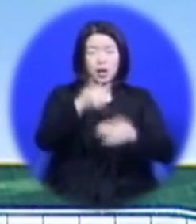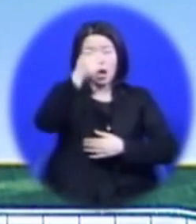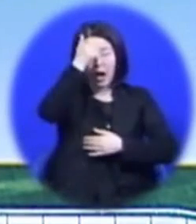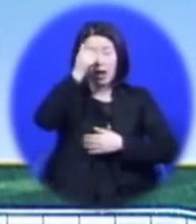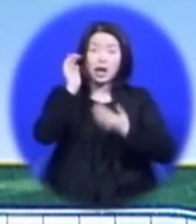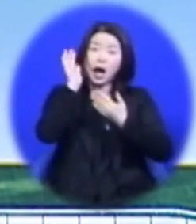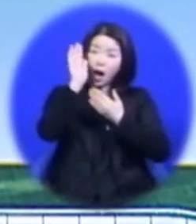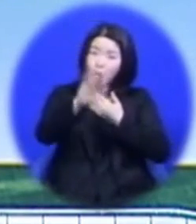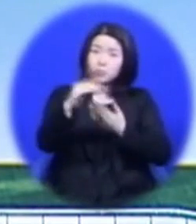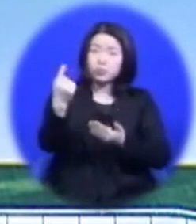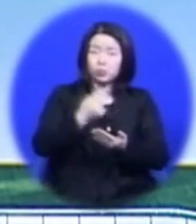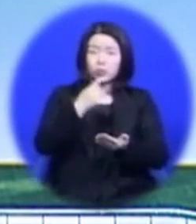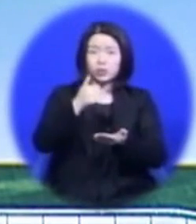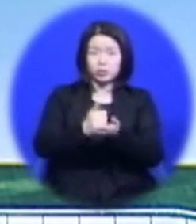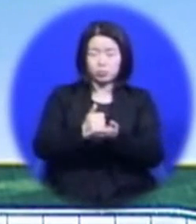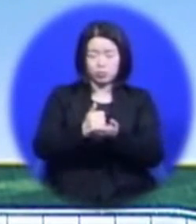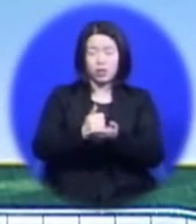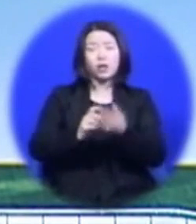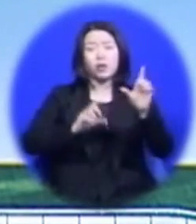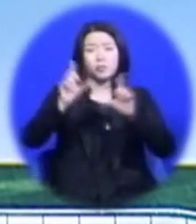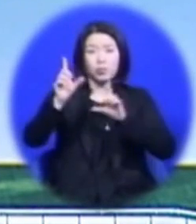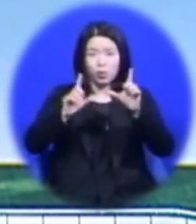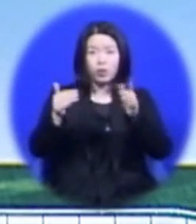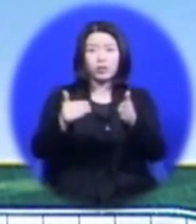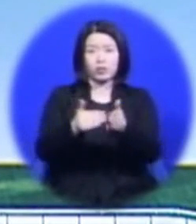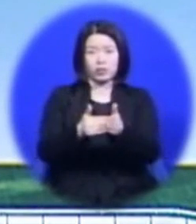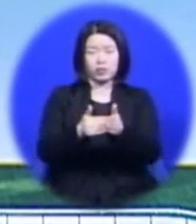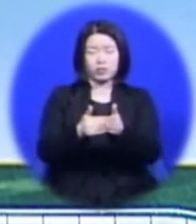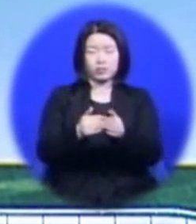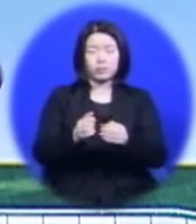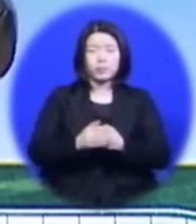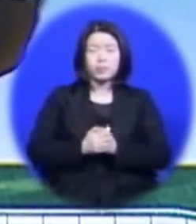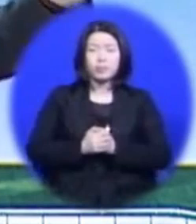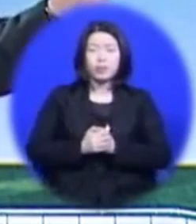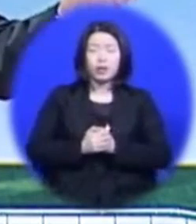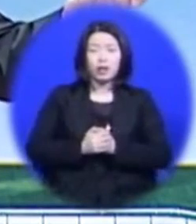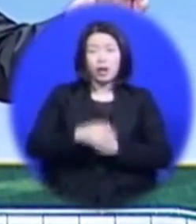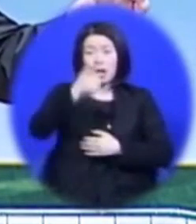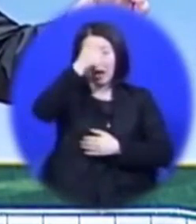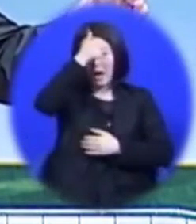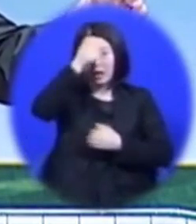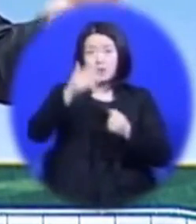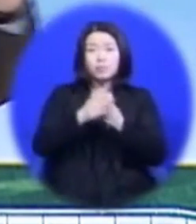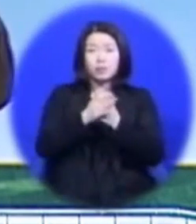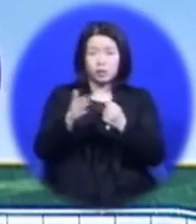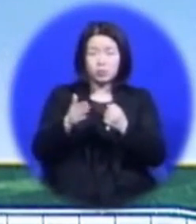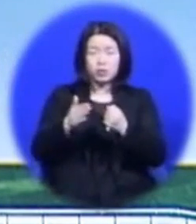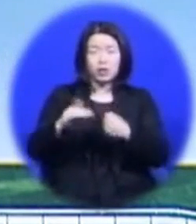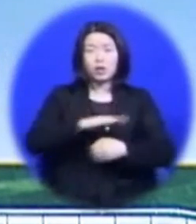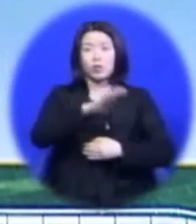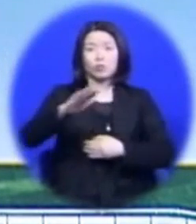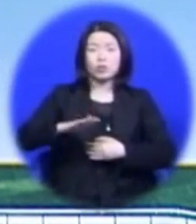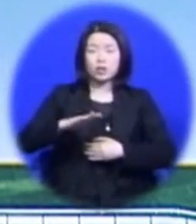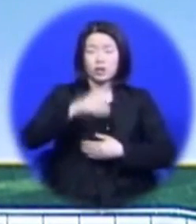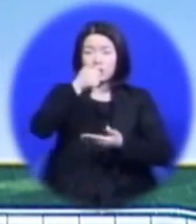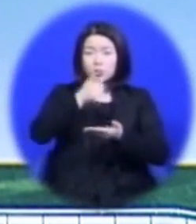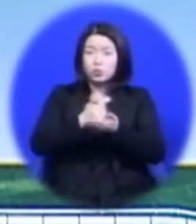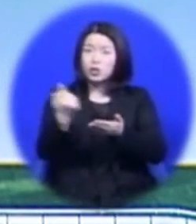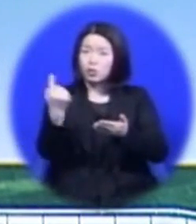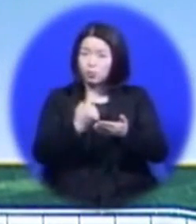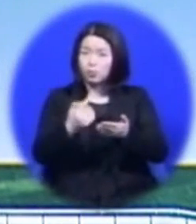장차 오실 분의 모형이었습니다. 아담 때문에 우리에게 죄가